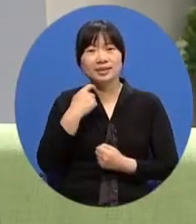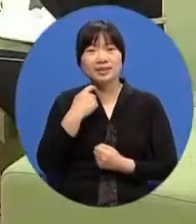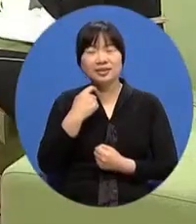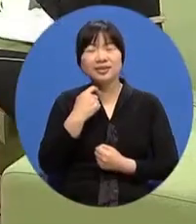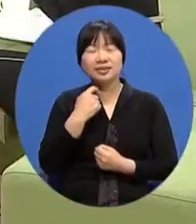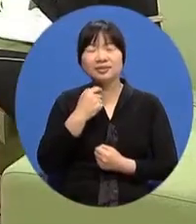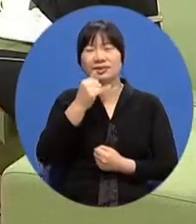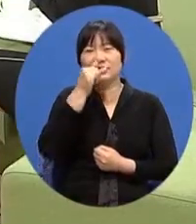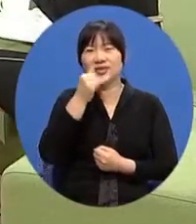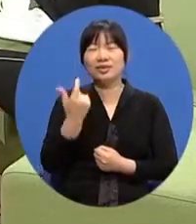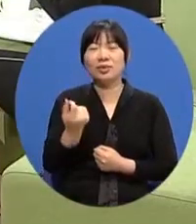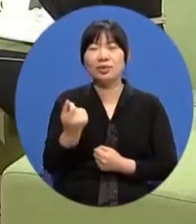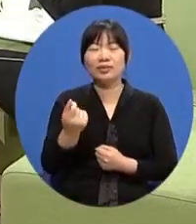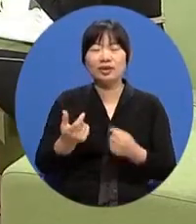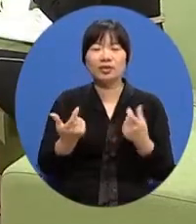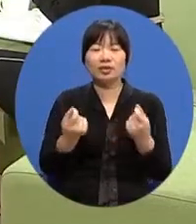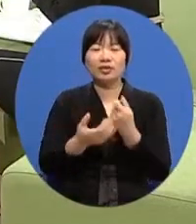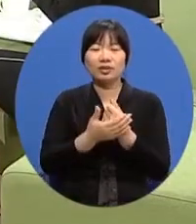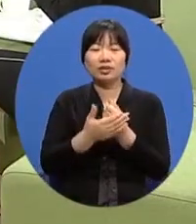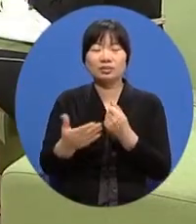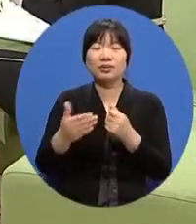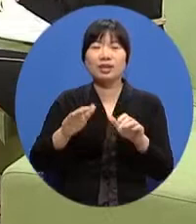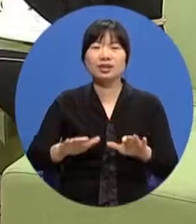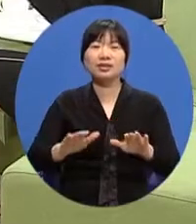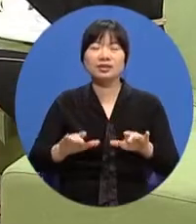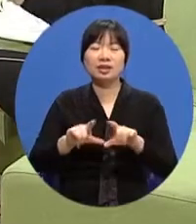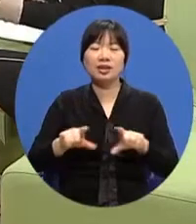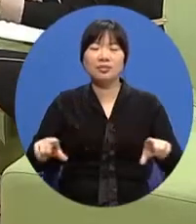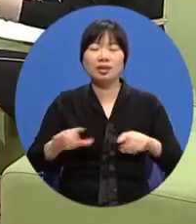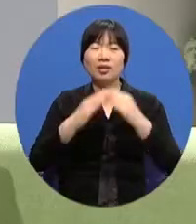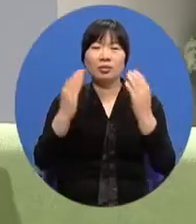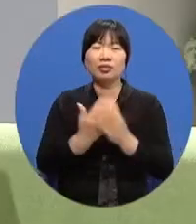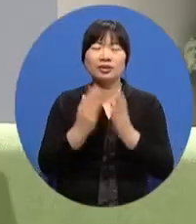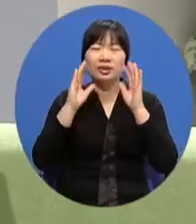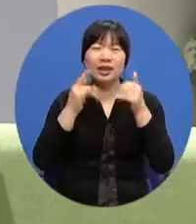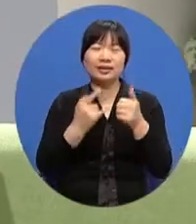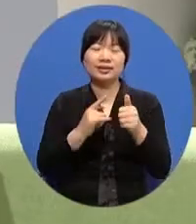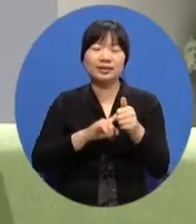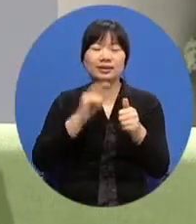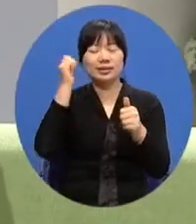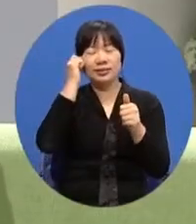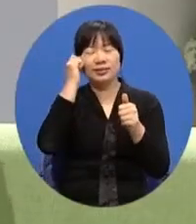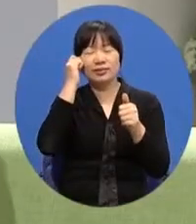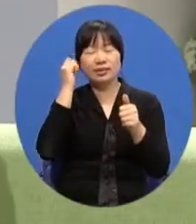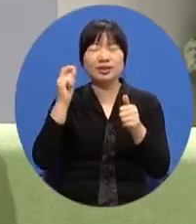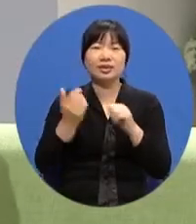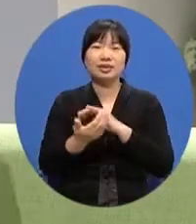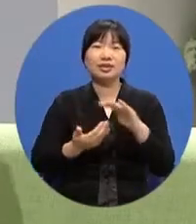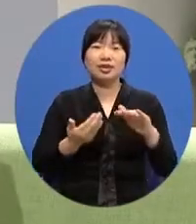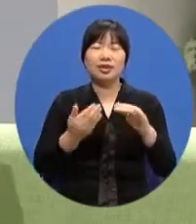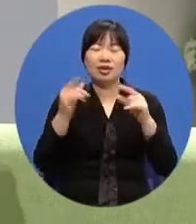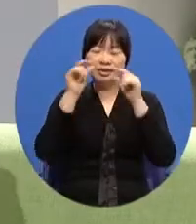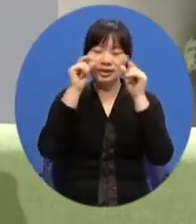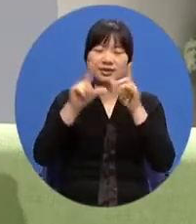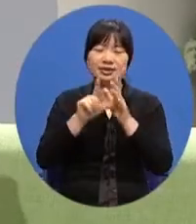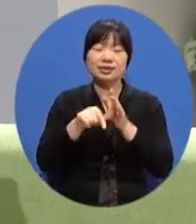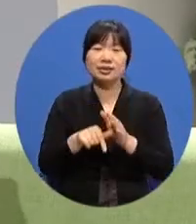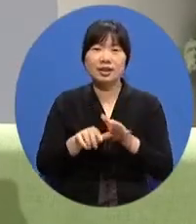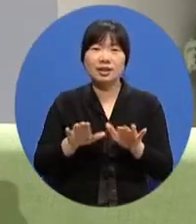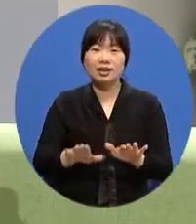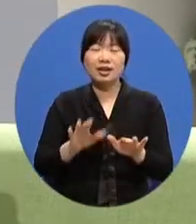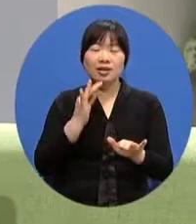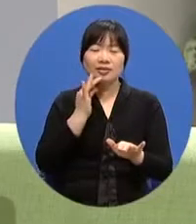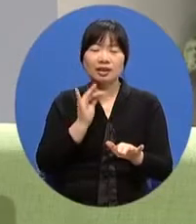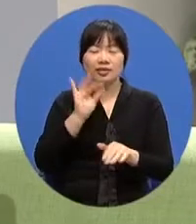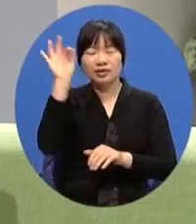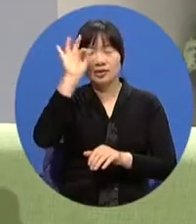아이들이 받게 되거든요. 그렇기 때문에 사실은 일반적인 모든 아이들이 잠 들기 전, 막 살포시 깼을 때, 이럴 때